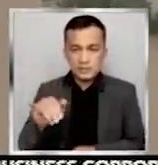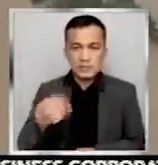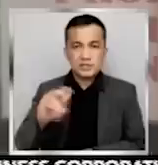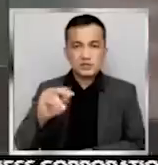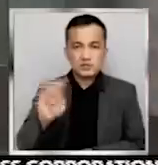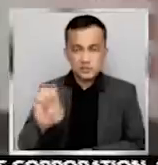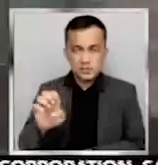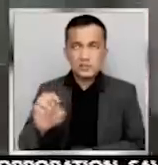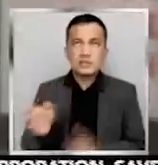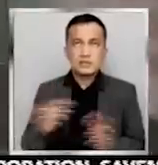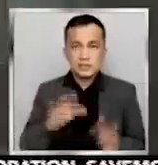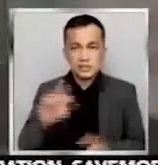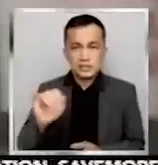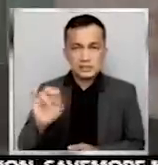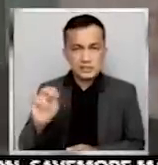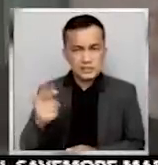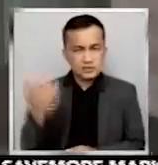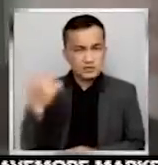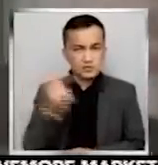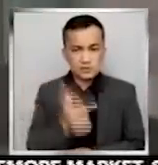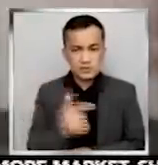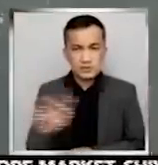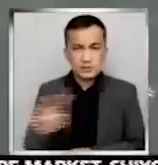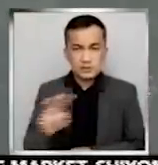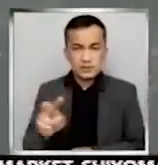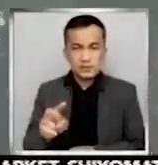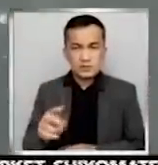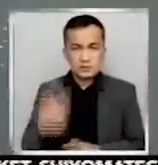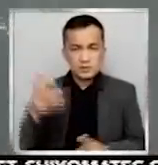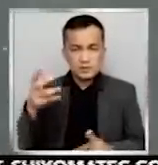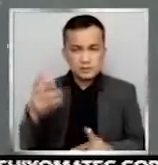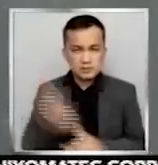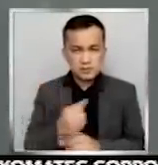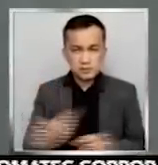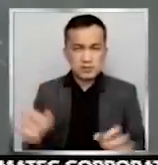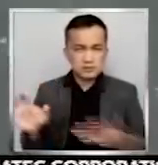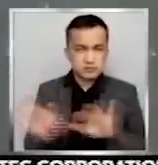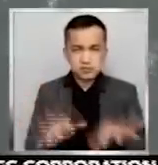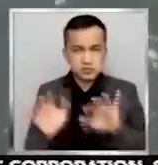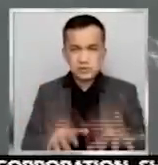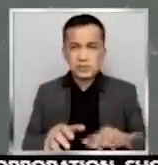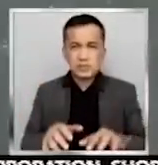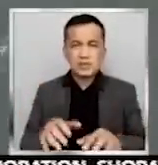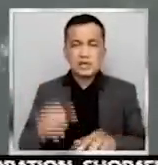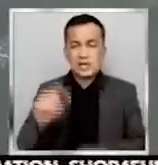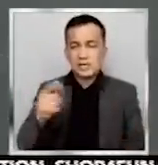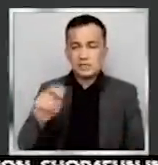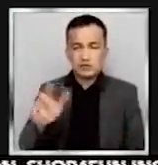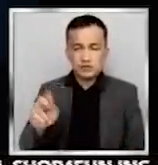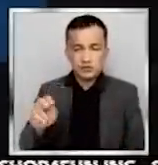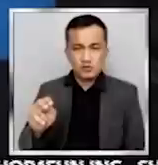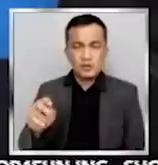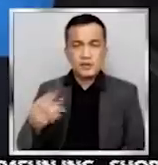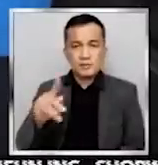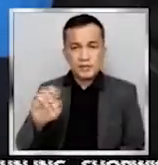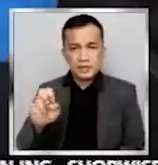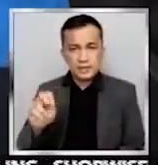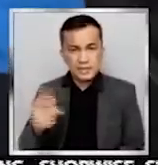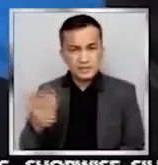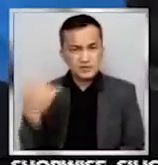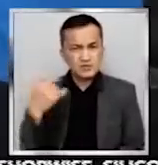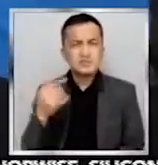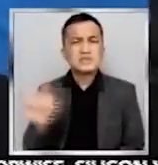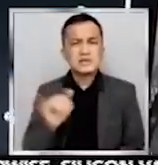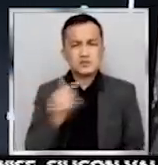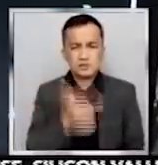2022, pati na ang mapaminsalang bagyong Agaton at Paeng noong 2022 din. Ang